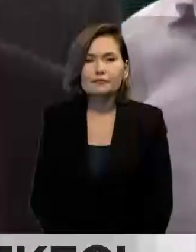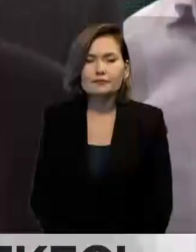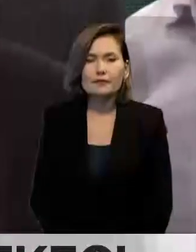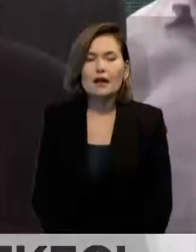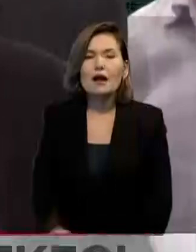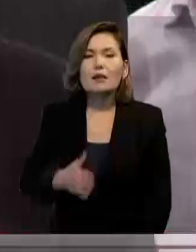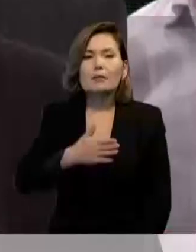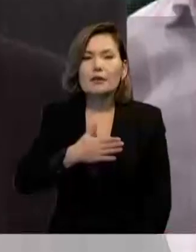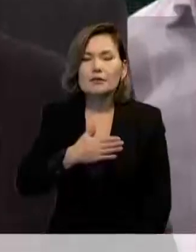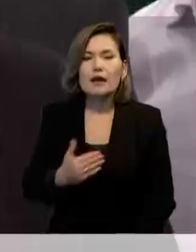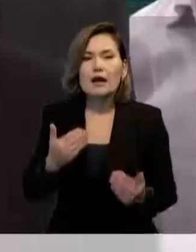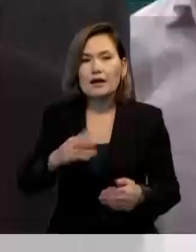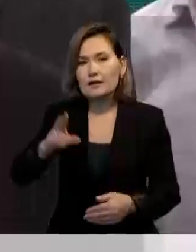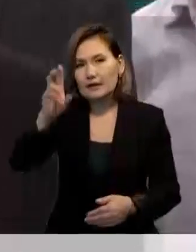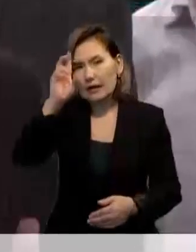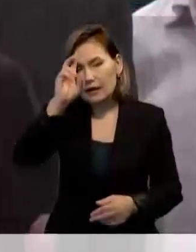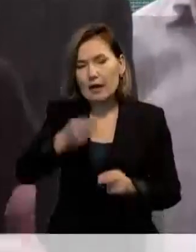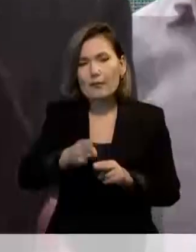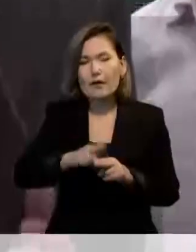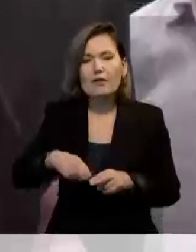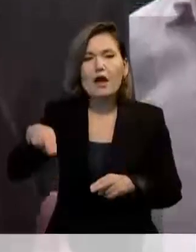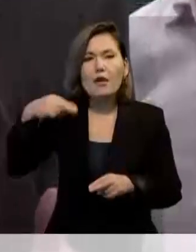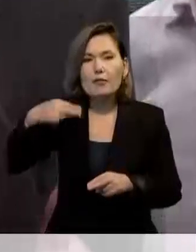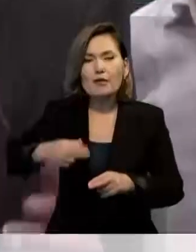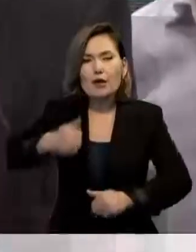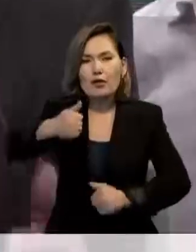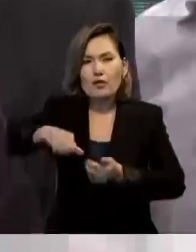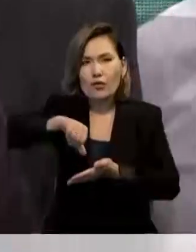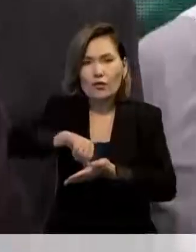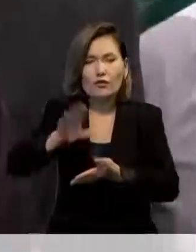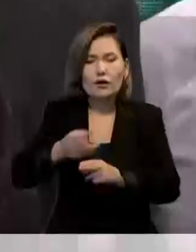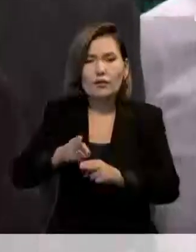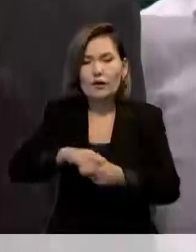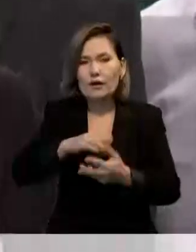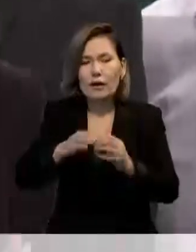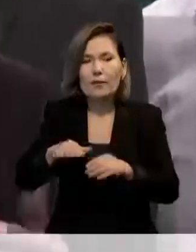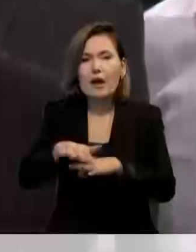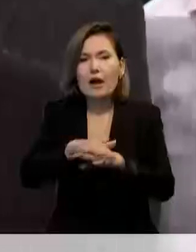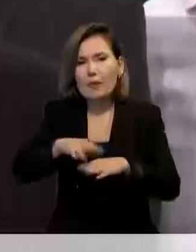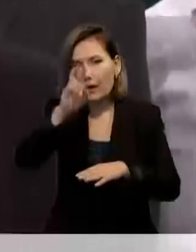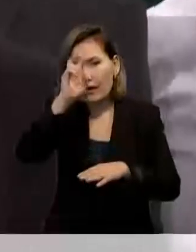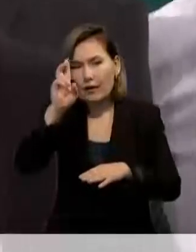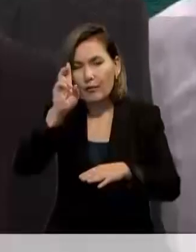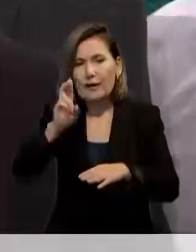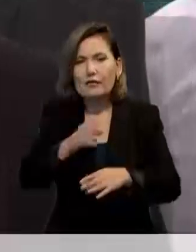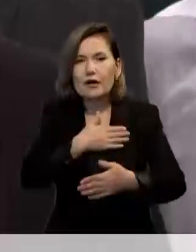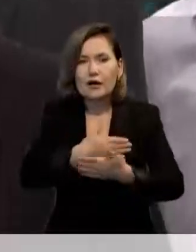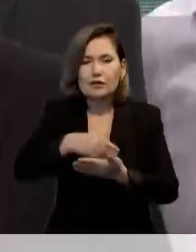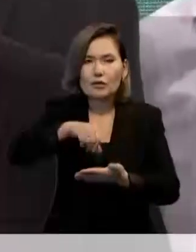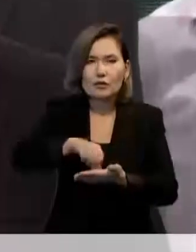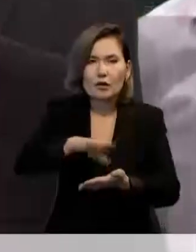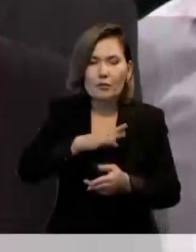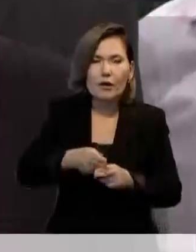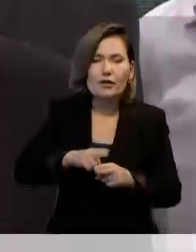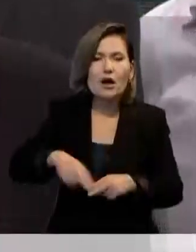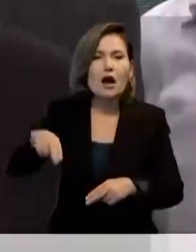Бізге қазіргі мемлекет басшысымен бетпе-бет дебат өткізу мүмкіндігі бұйырды. Ол Бразилия халқының арқасы. Енді алдағы пікірсайыста президенттің өтірік айтуды ары